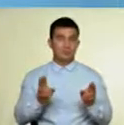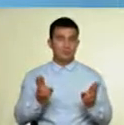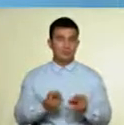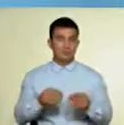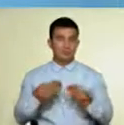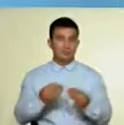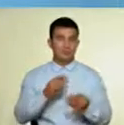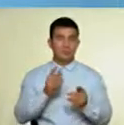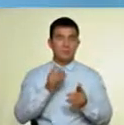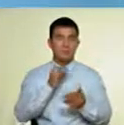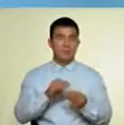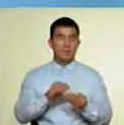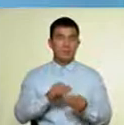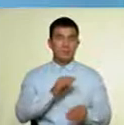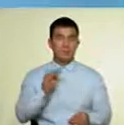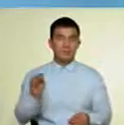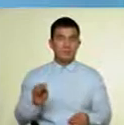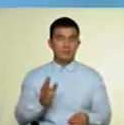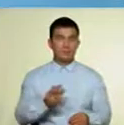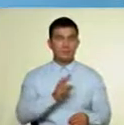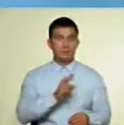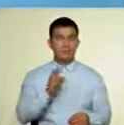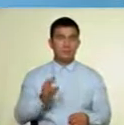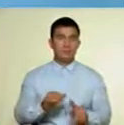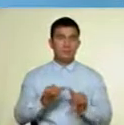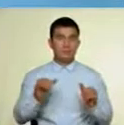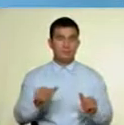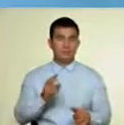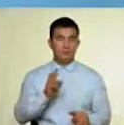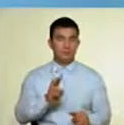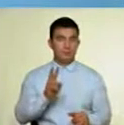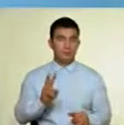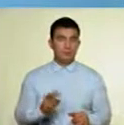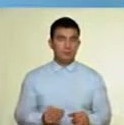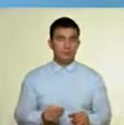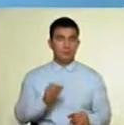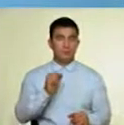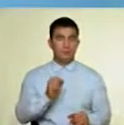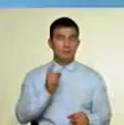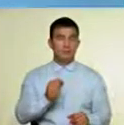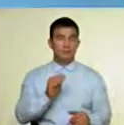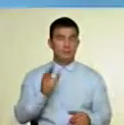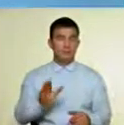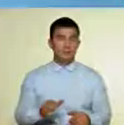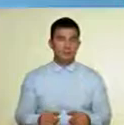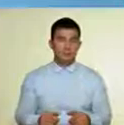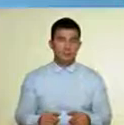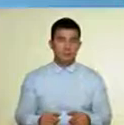uchun o'zini yozib olamiz. Minus b ni b ga ko'paytirdik. B kvadrat va a ning o'zini yozib